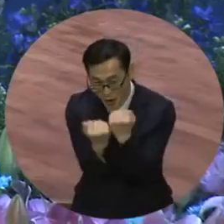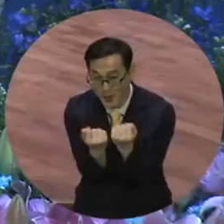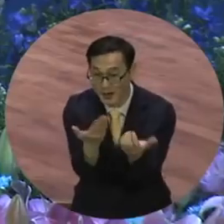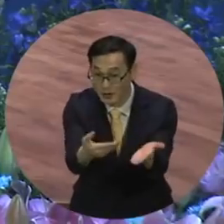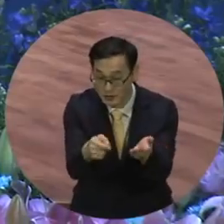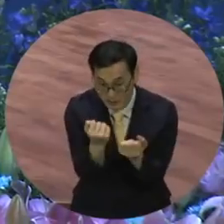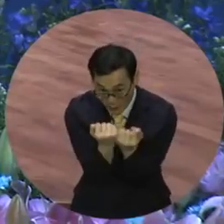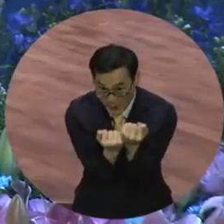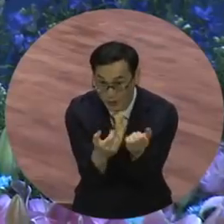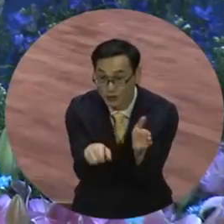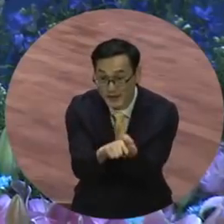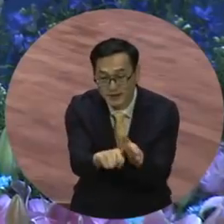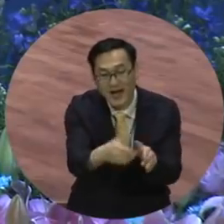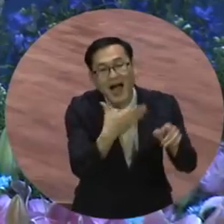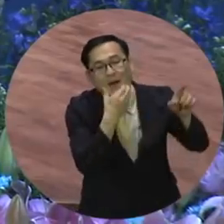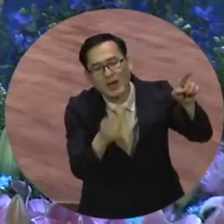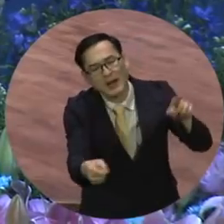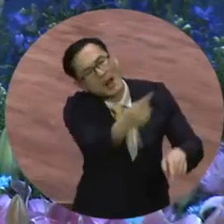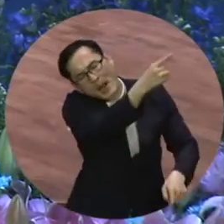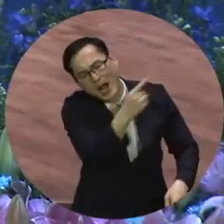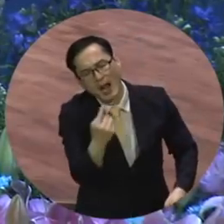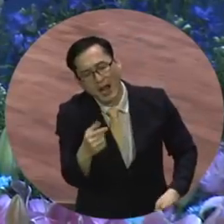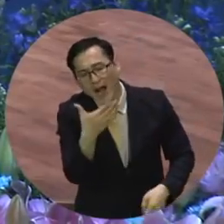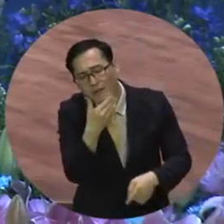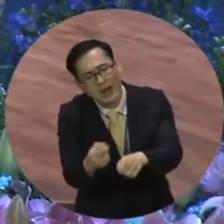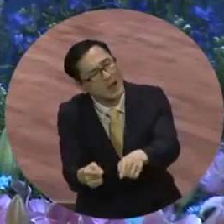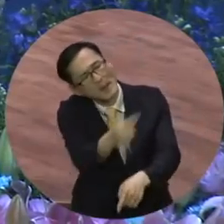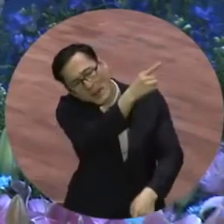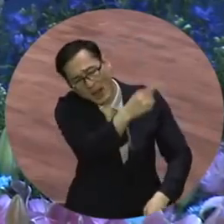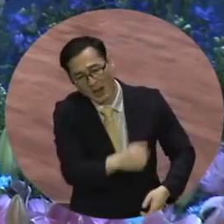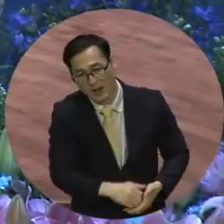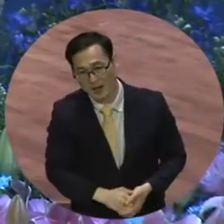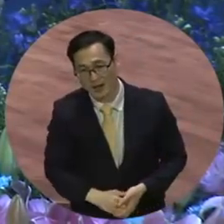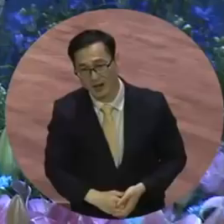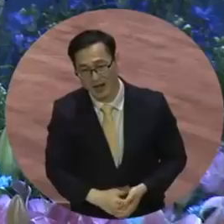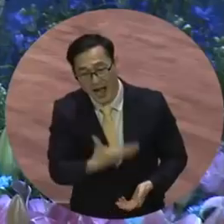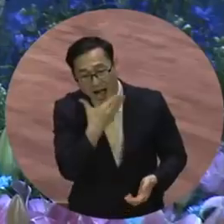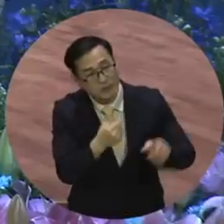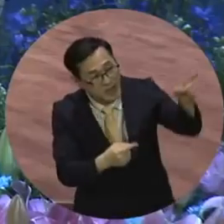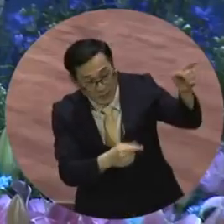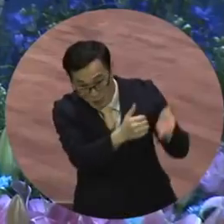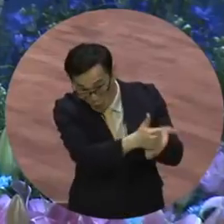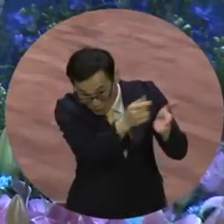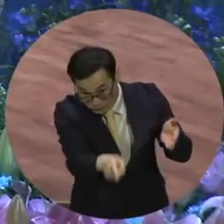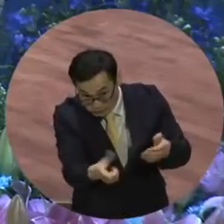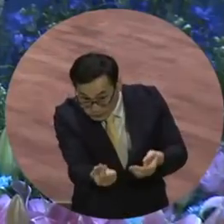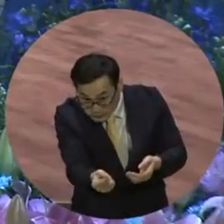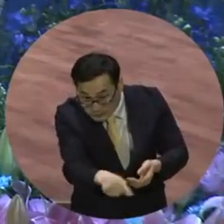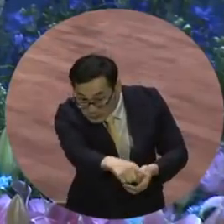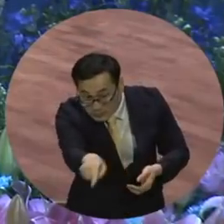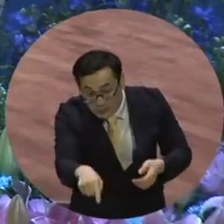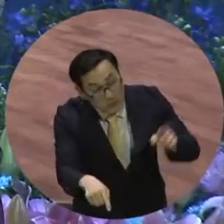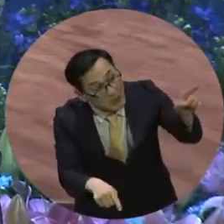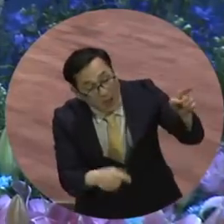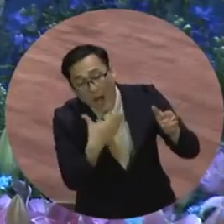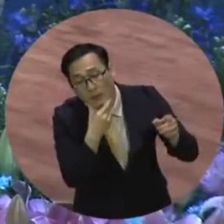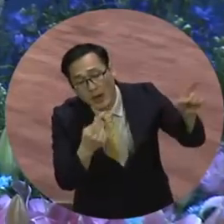예로 들어가지고 모델을 세워놨어. 지금 말하고 있어요. 너희들이 존경하고 믿는 아브라함. 자, 아브라함 한번